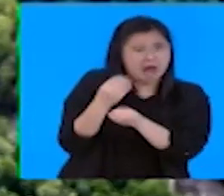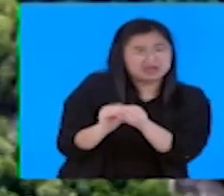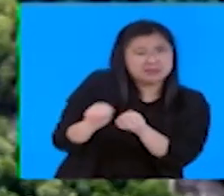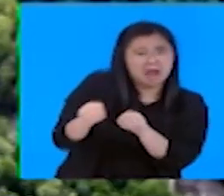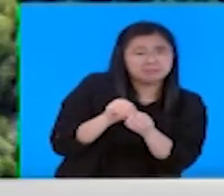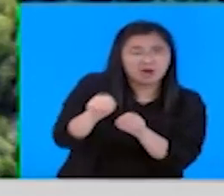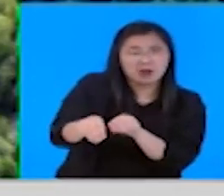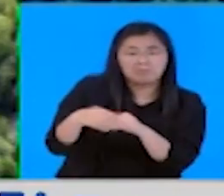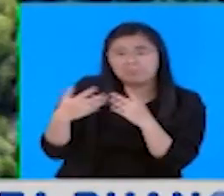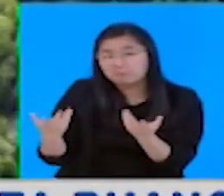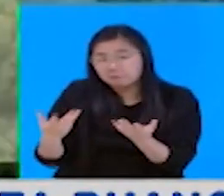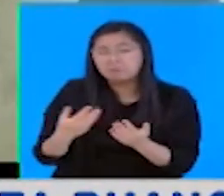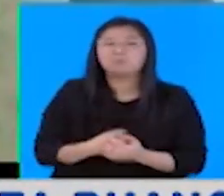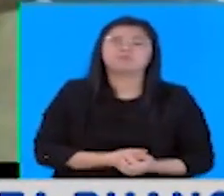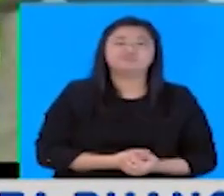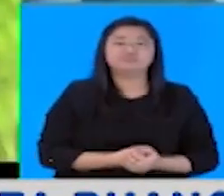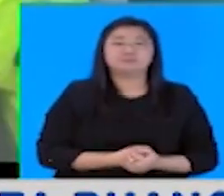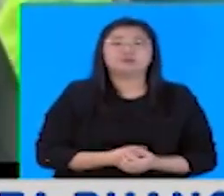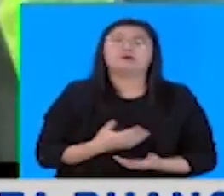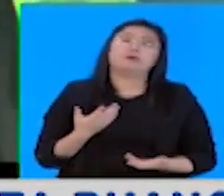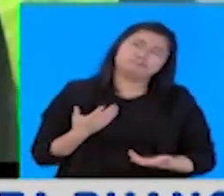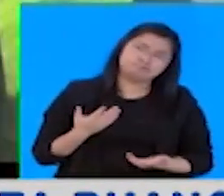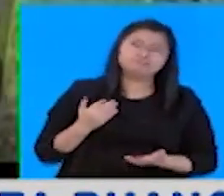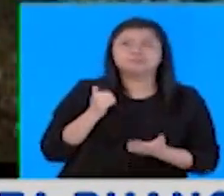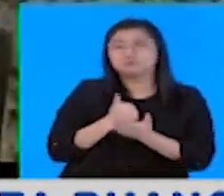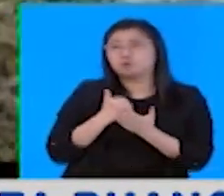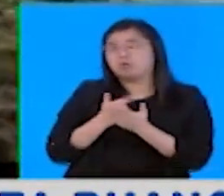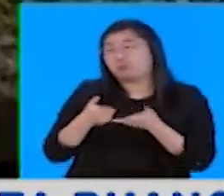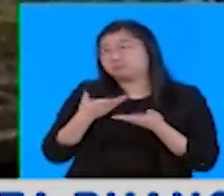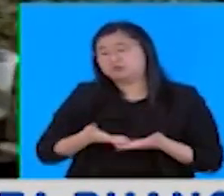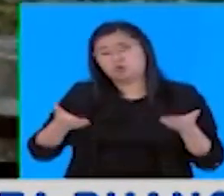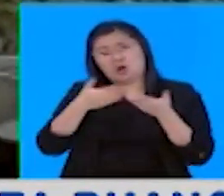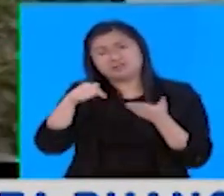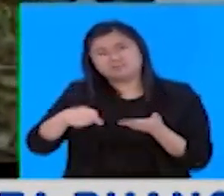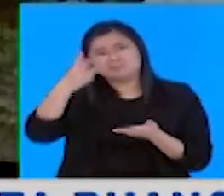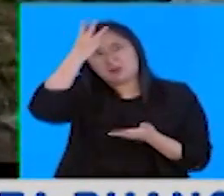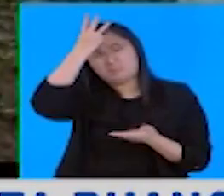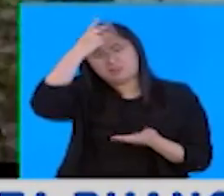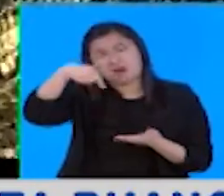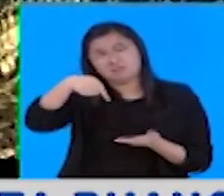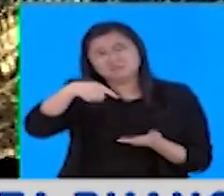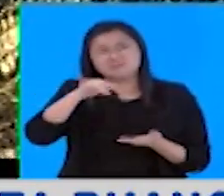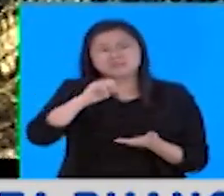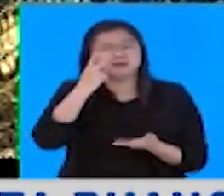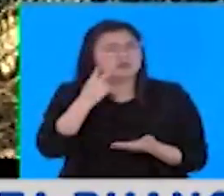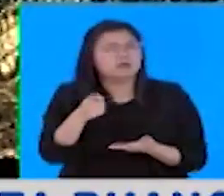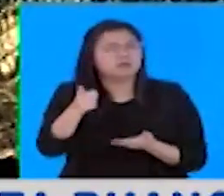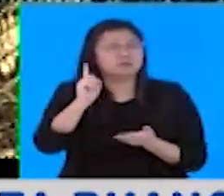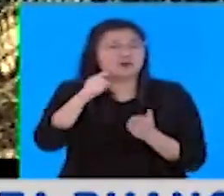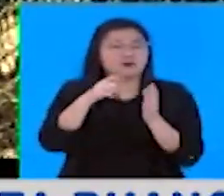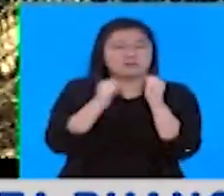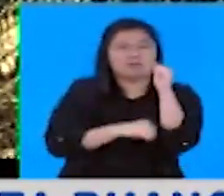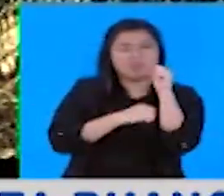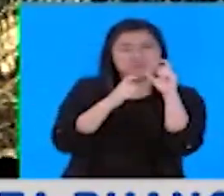memang wilayah-wilayah bekas terbakar itu berubah fungsi menjadi perkebunan sawit Hai dan